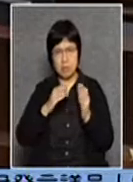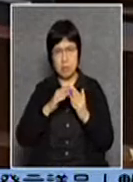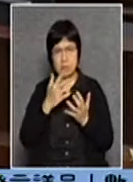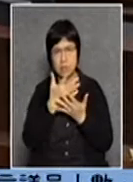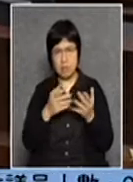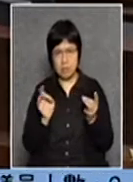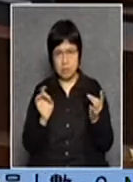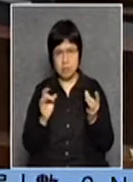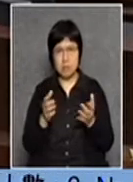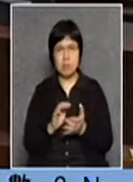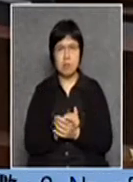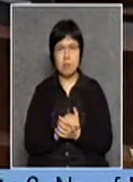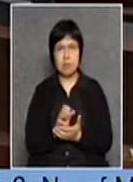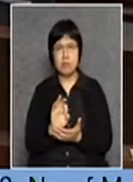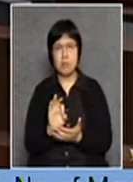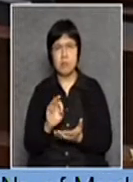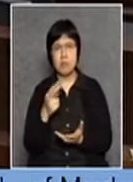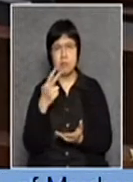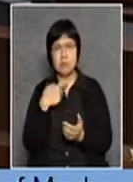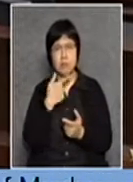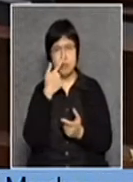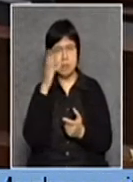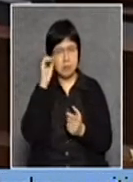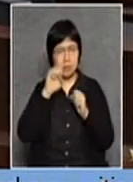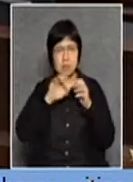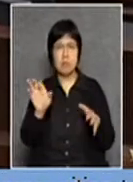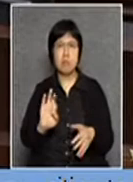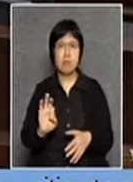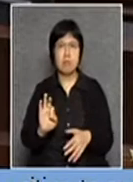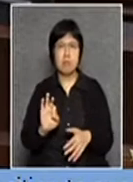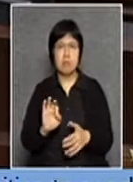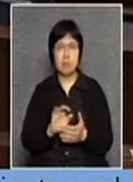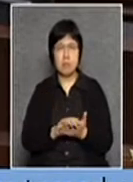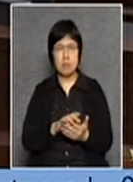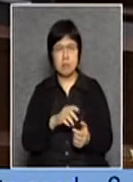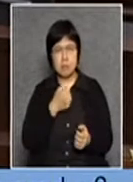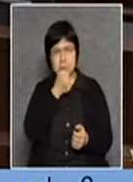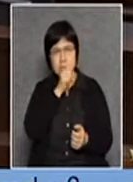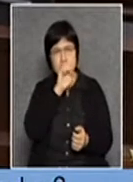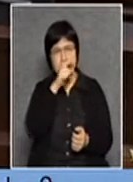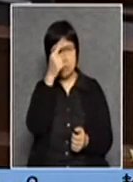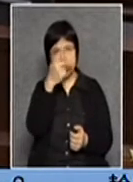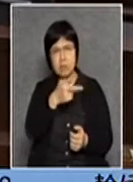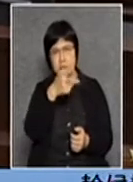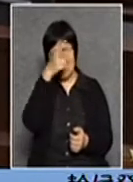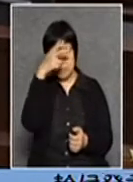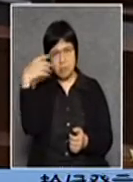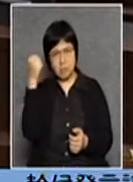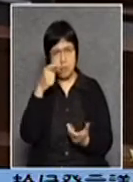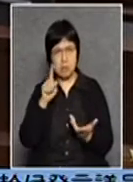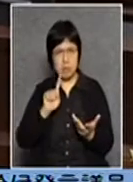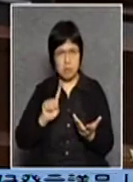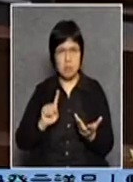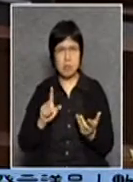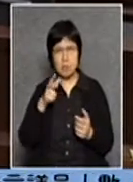但是都沒有是按慣例發出新聞稿。傳媒曾經兩度追問行政長官為何政府沒